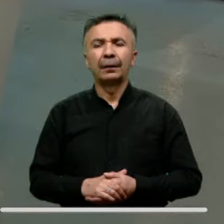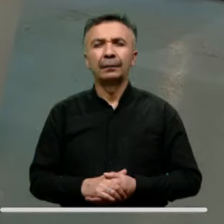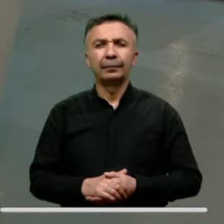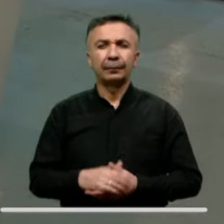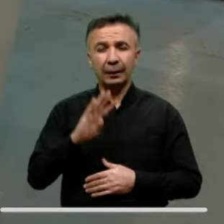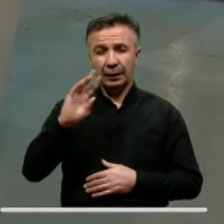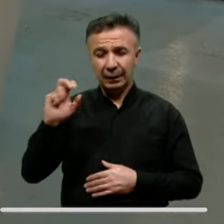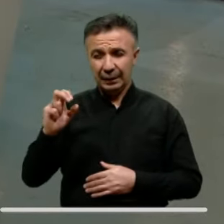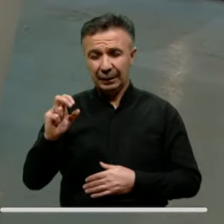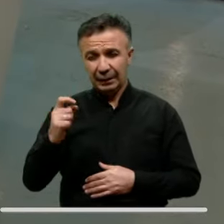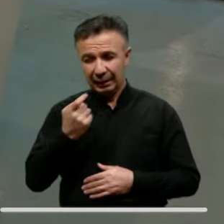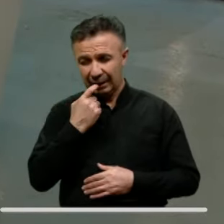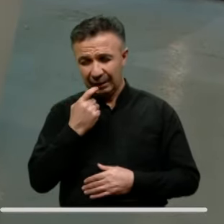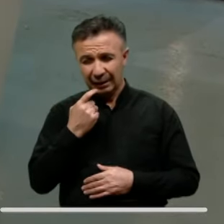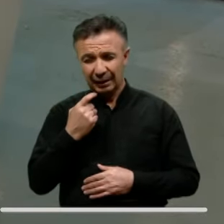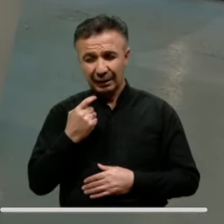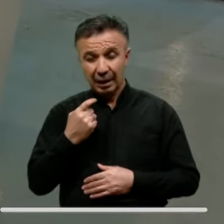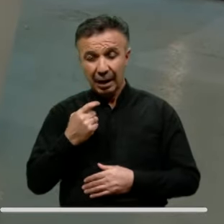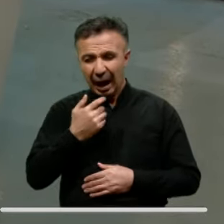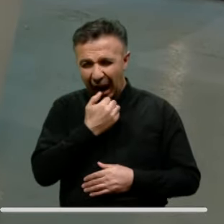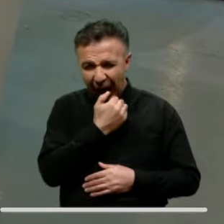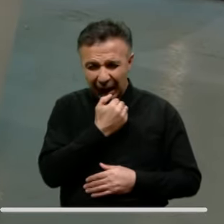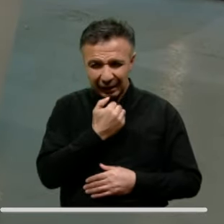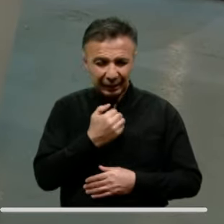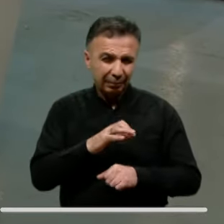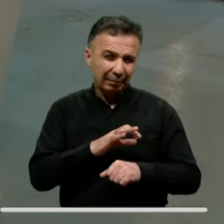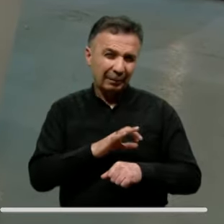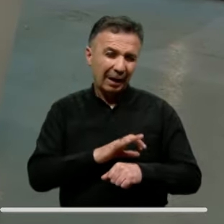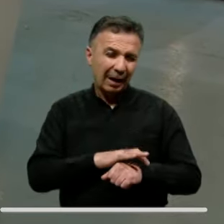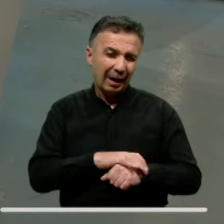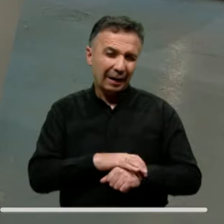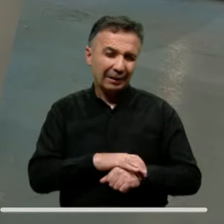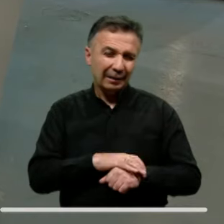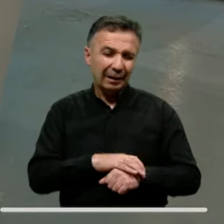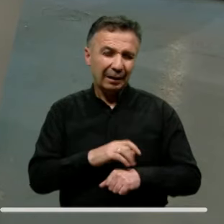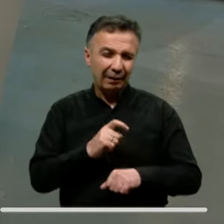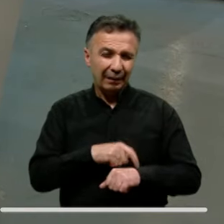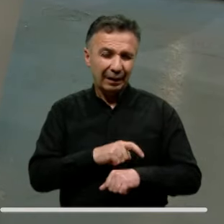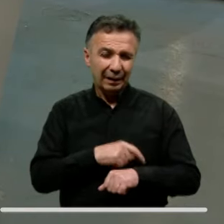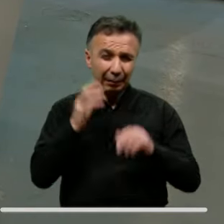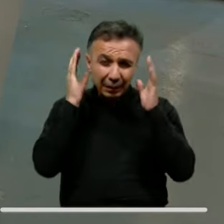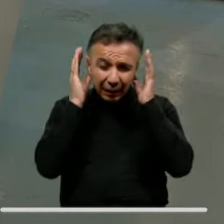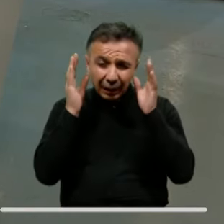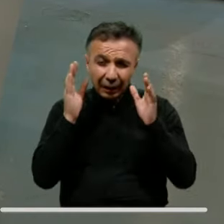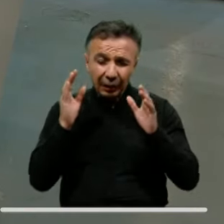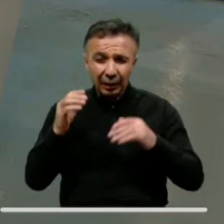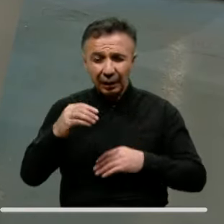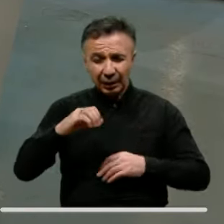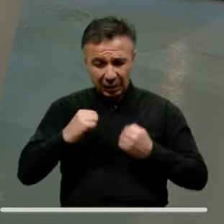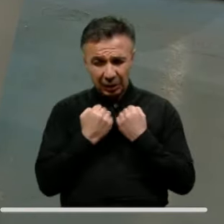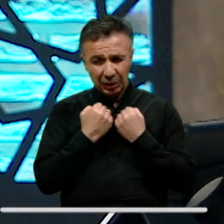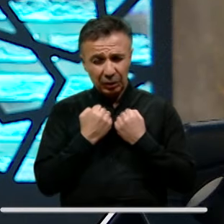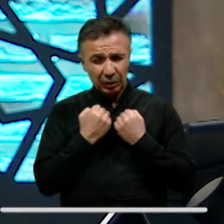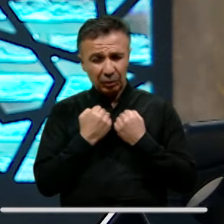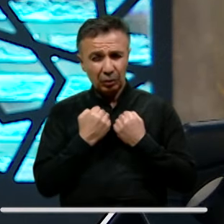48 yaşında astım KOAH hastası. Vakit namazlarını kılıyor. Yazları da camiye gidiyorum aslında diyor ama kışın hem soğuktan etkilenme ihtimali